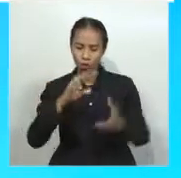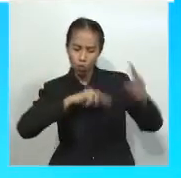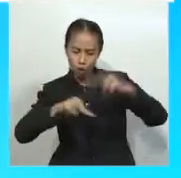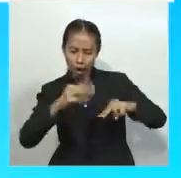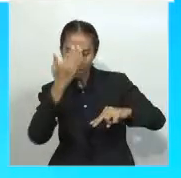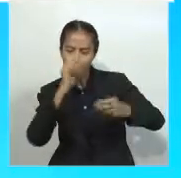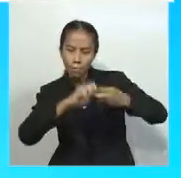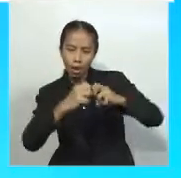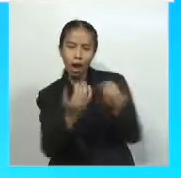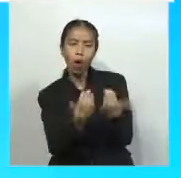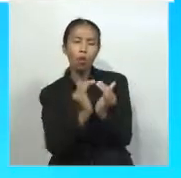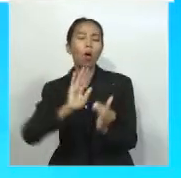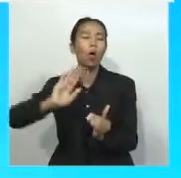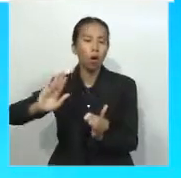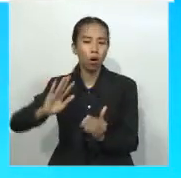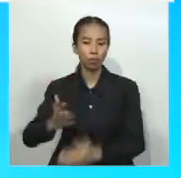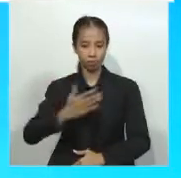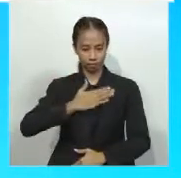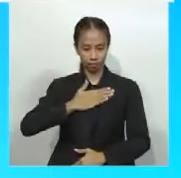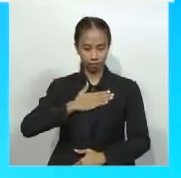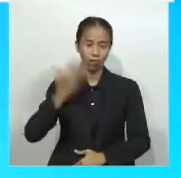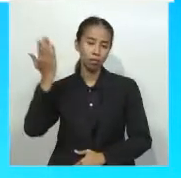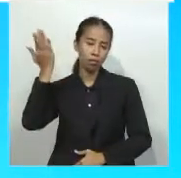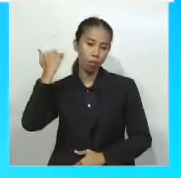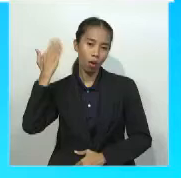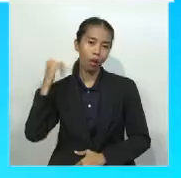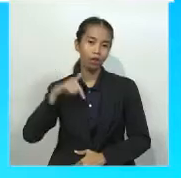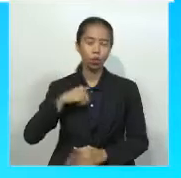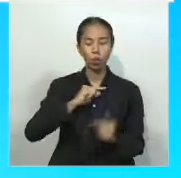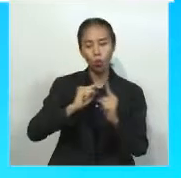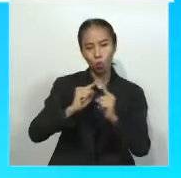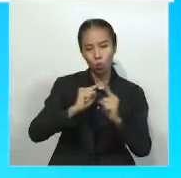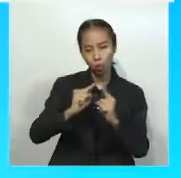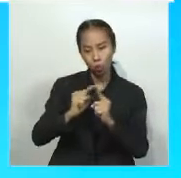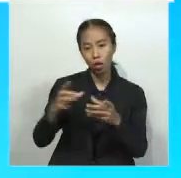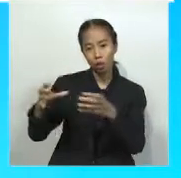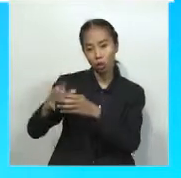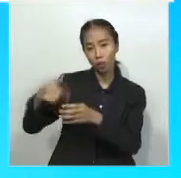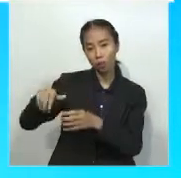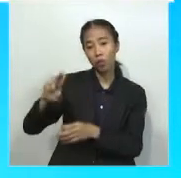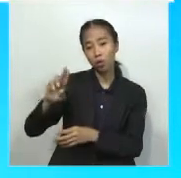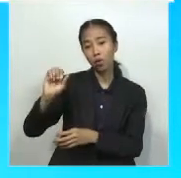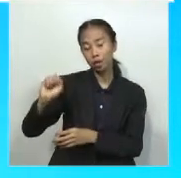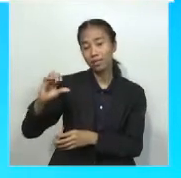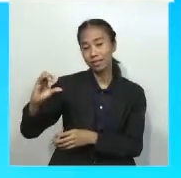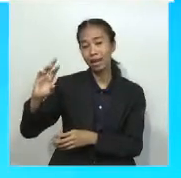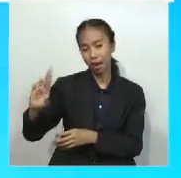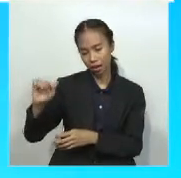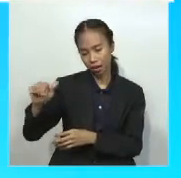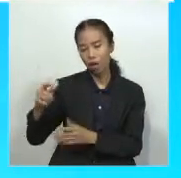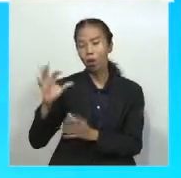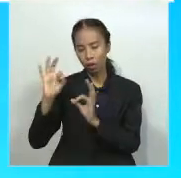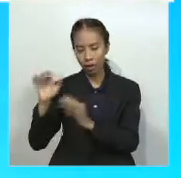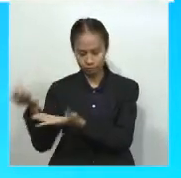ราะนั้นผมเนี่ยนะผู้จัดการตม.เมื่อวานนะครับนะเราได้พูดคุยกับยูเนสิอานะครับแล้วก็อนุญาตให้ยูเนสิอาเข้า